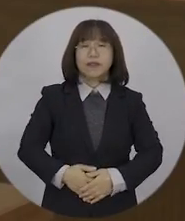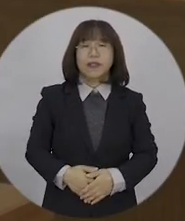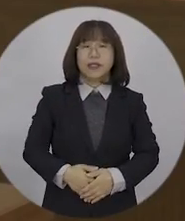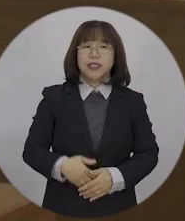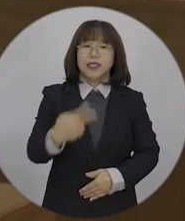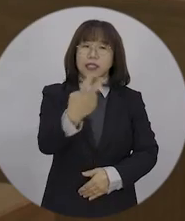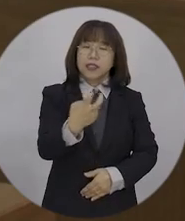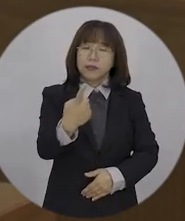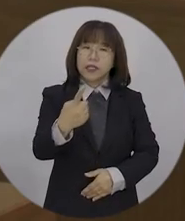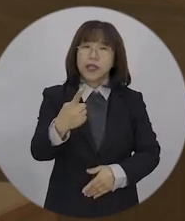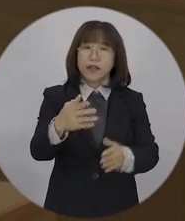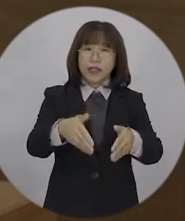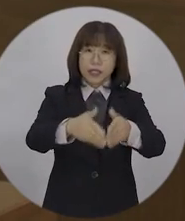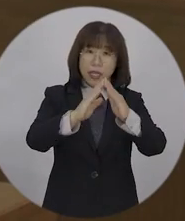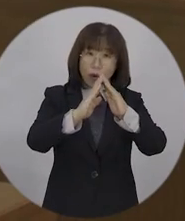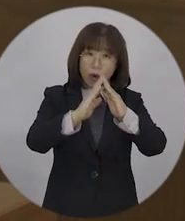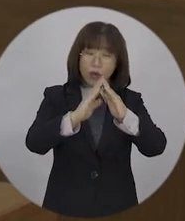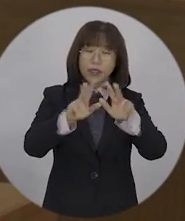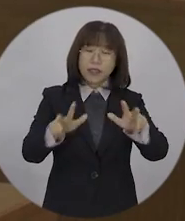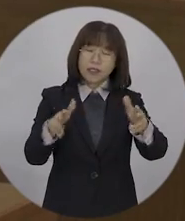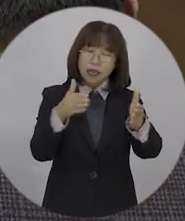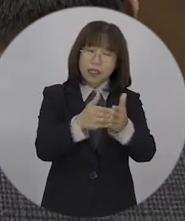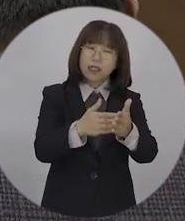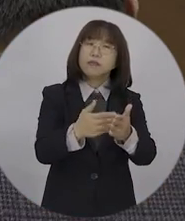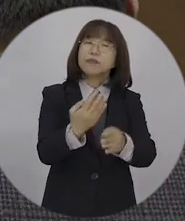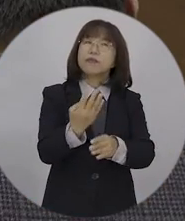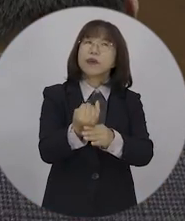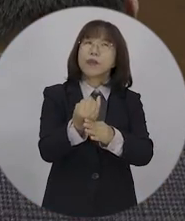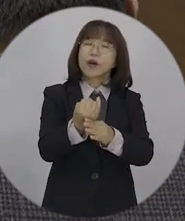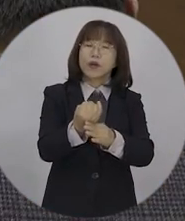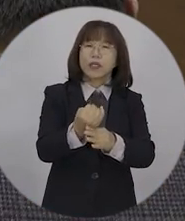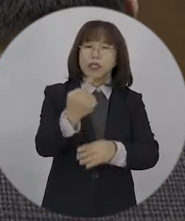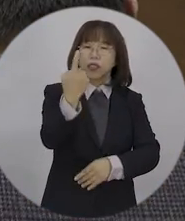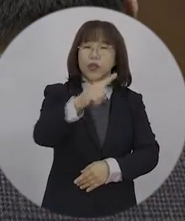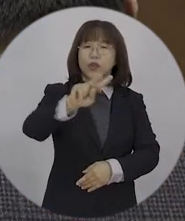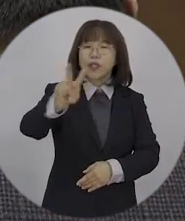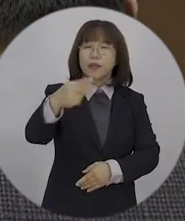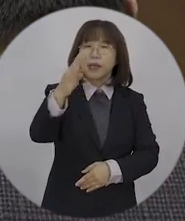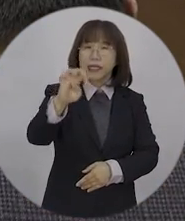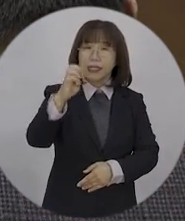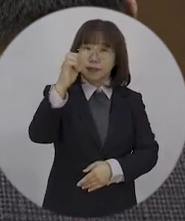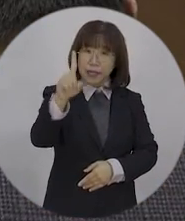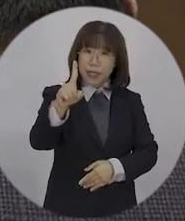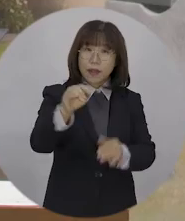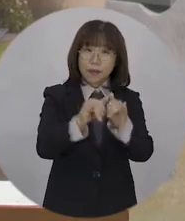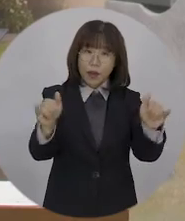지난 2001년 발족한 강서구 장학회는 2021년 현재까지 지역 내